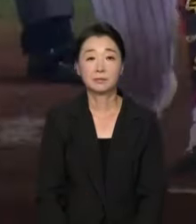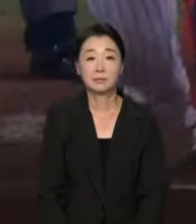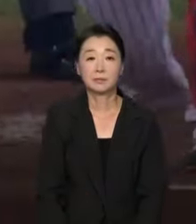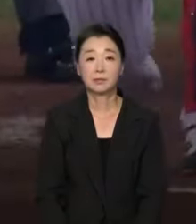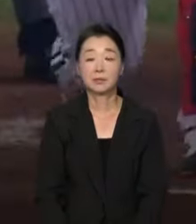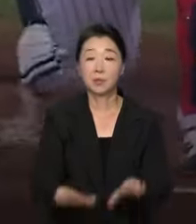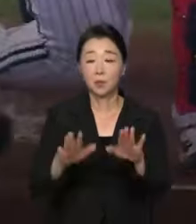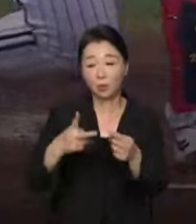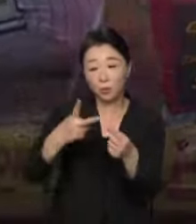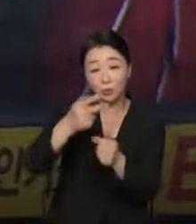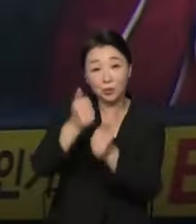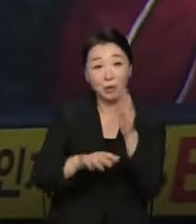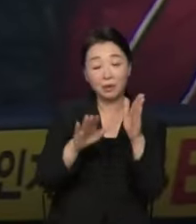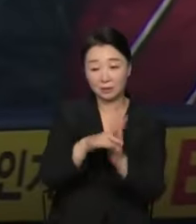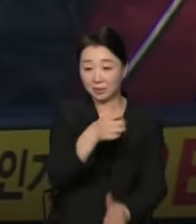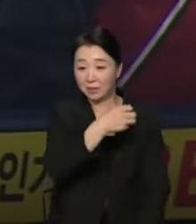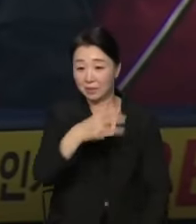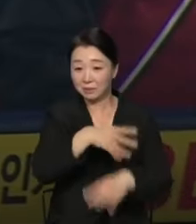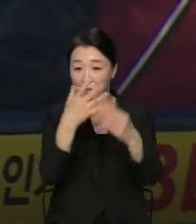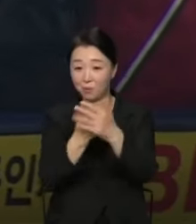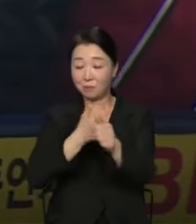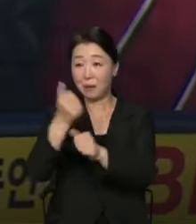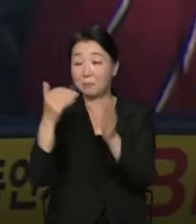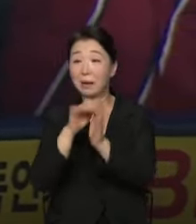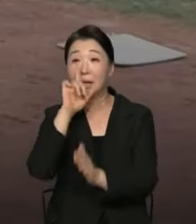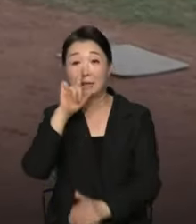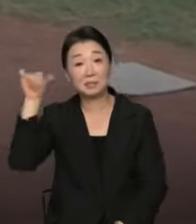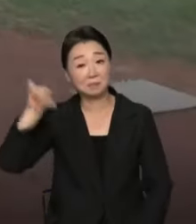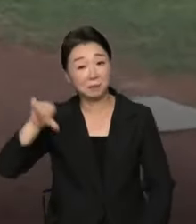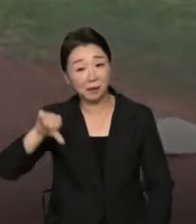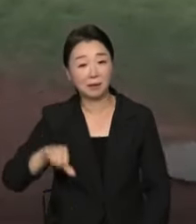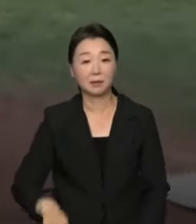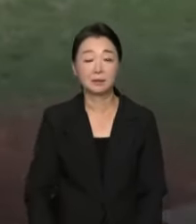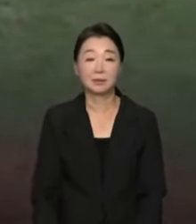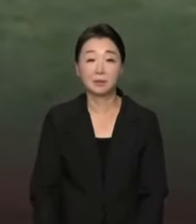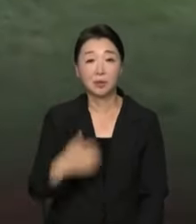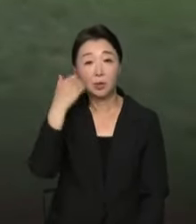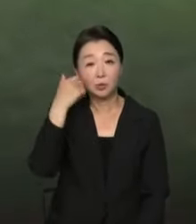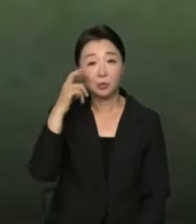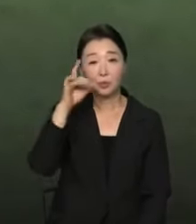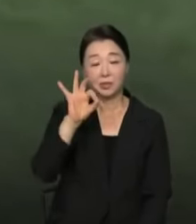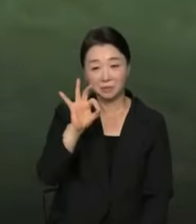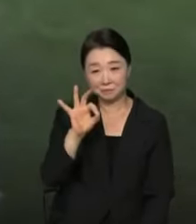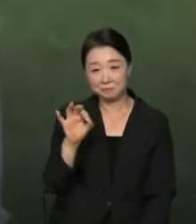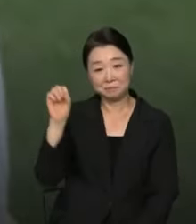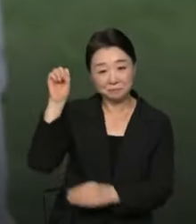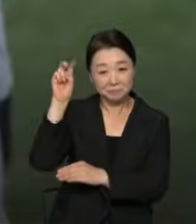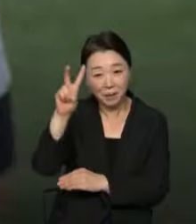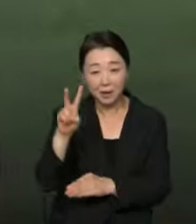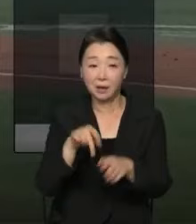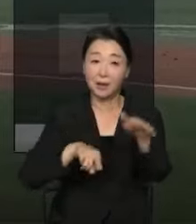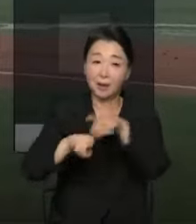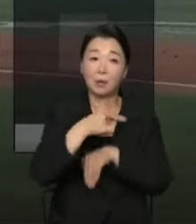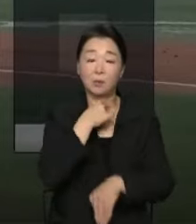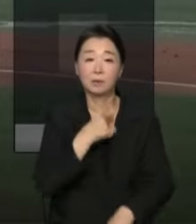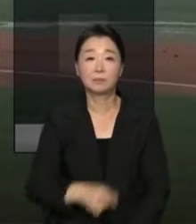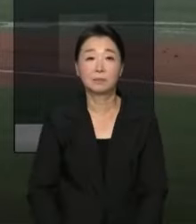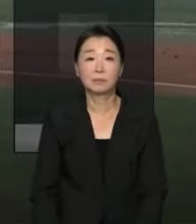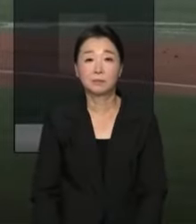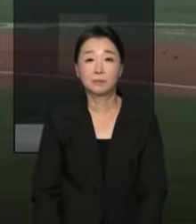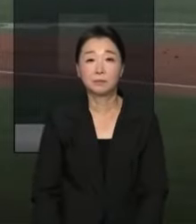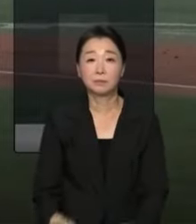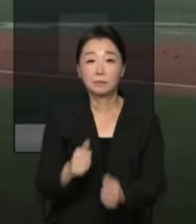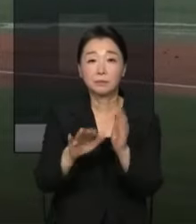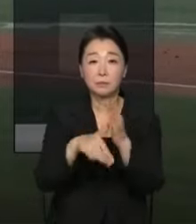플레이오프 두 경기에서 삼성에 완패를 당한 LG. 에이스 임찬규를 앞세워 반등을 노립니다.